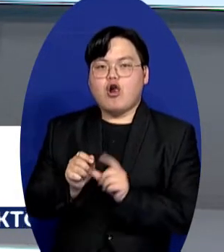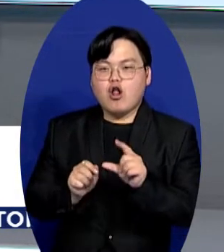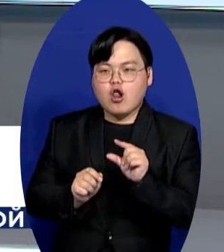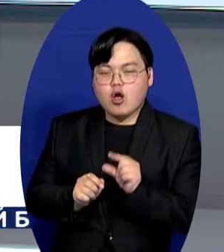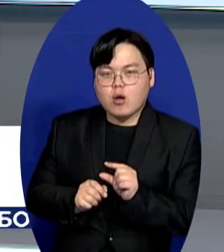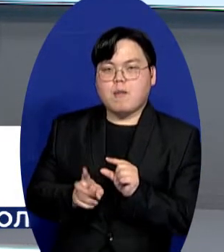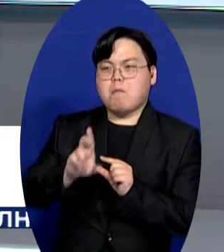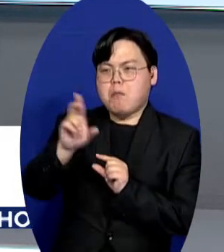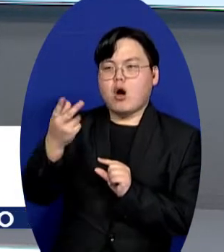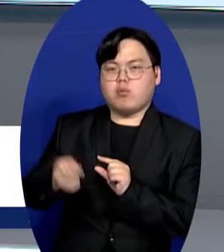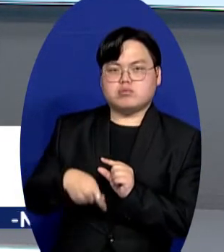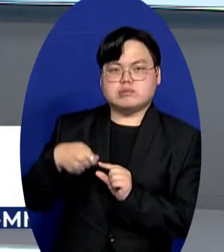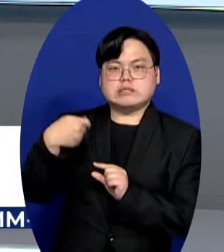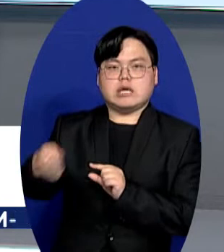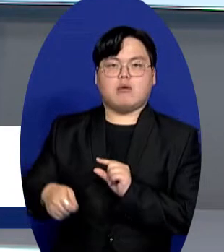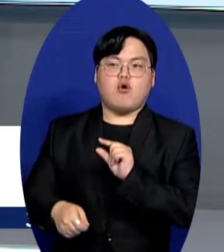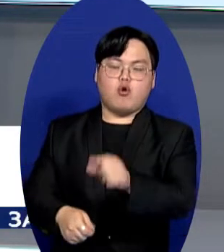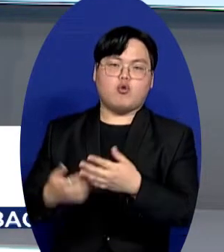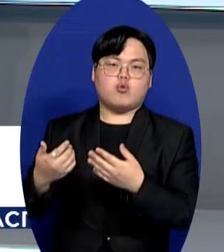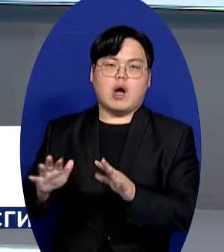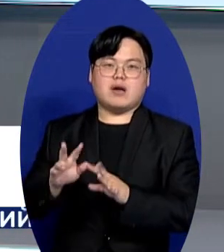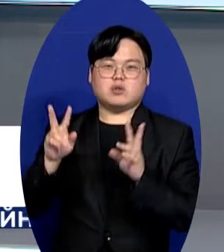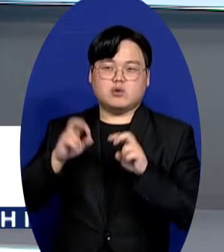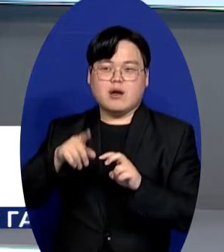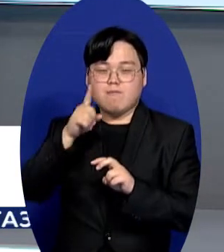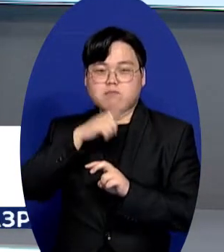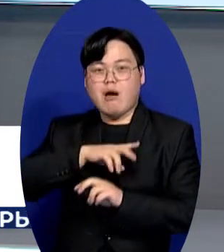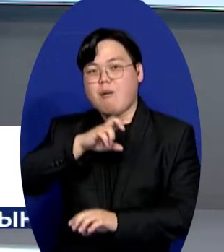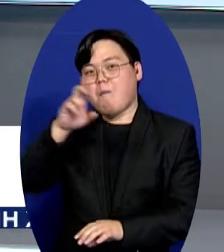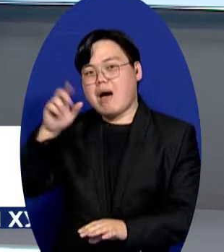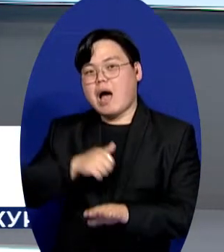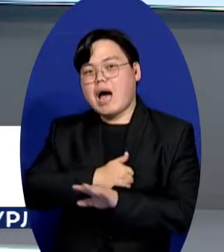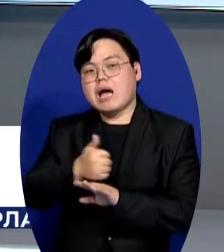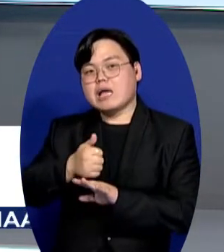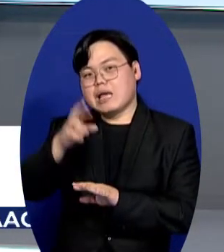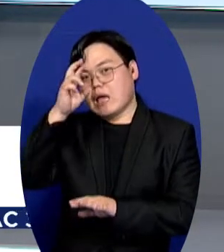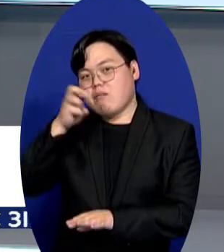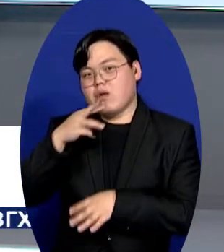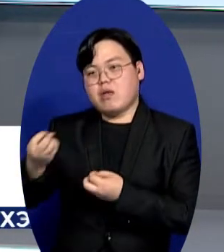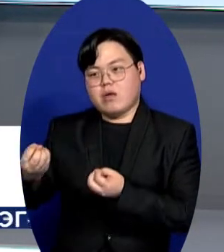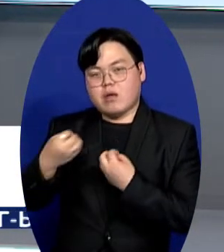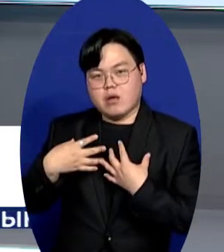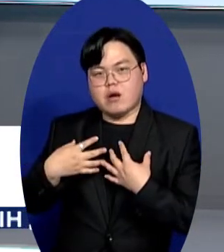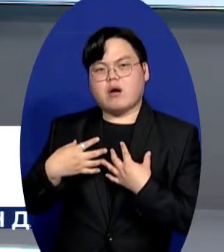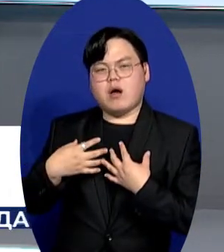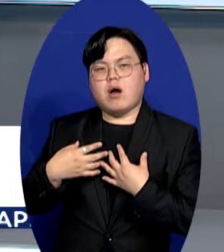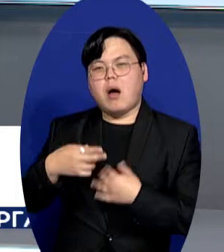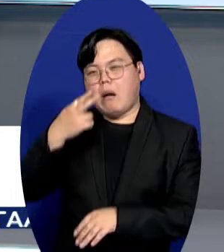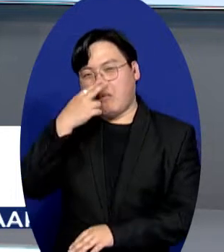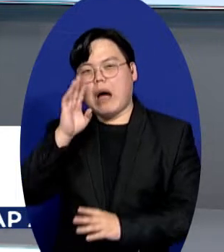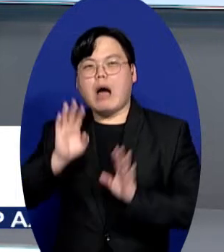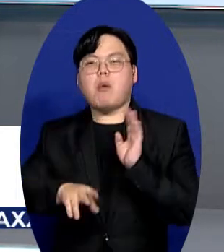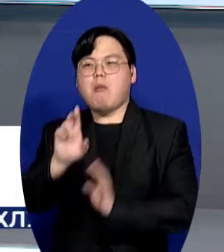нөхөн сэргээхт нь зарцуулсан гэсэн ийм судалгаа үзүүлэлтийг байгаль орчин аялал жуулчлалын яамнаас гаргаад байна. За тэгвэл зориултын бусаар